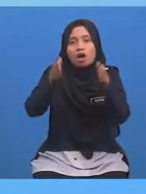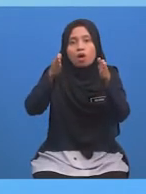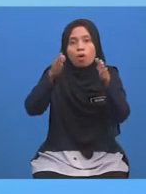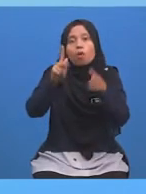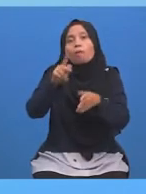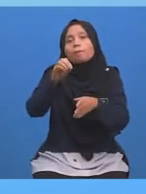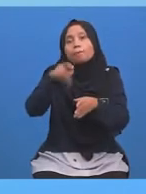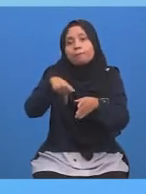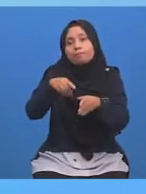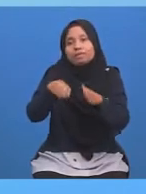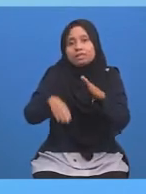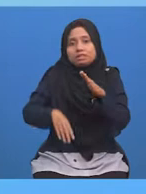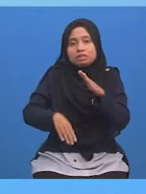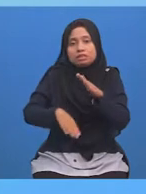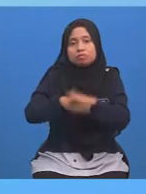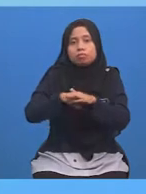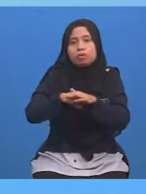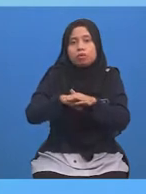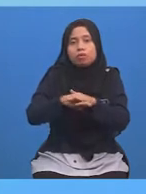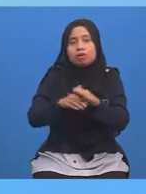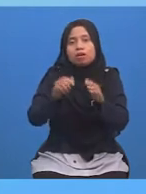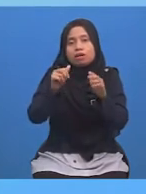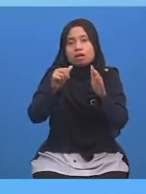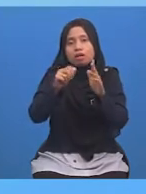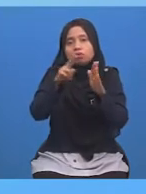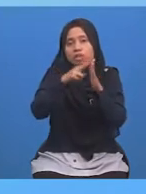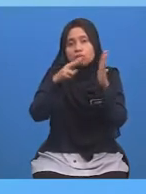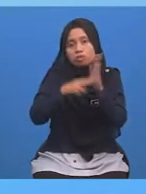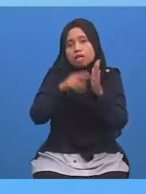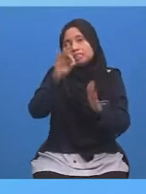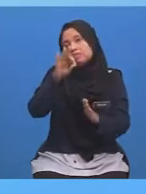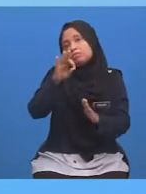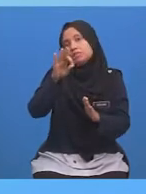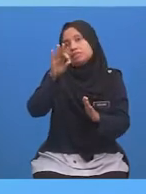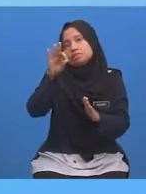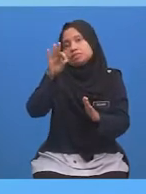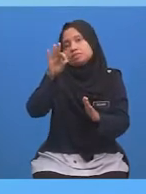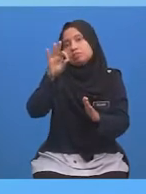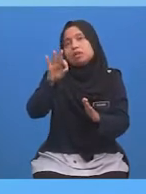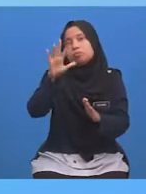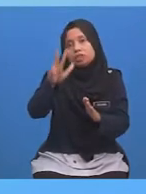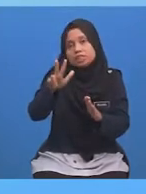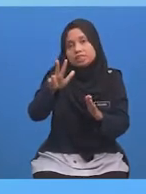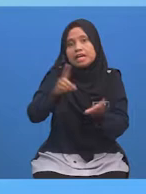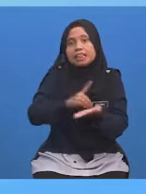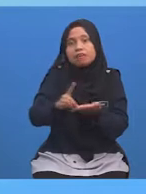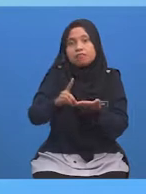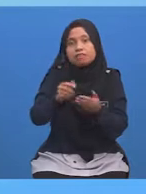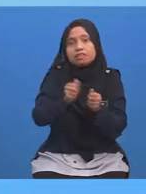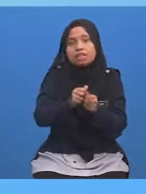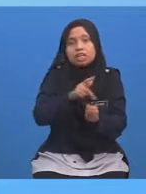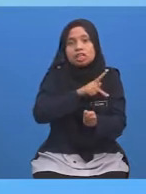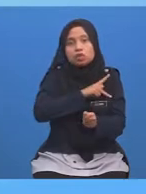Koperasi ditubuhkan di bawah Akta Koperasi 1993 dan didaftarkan dengan